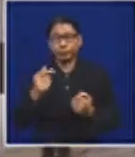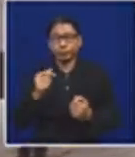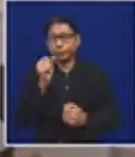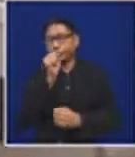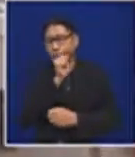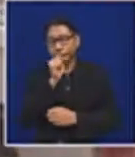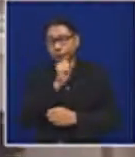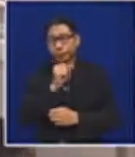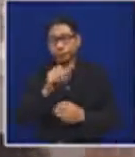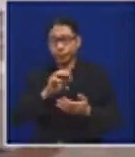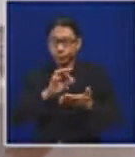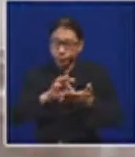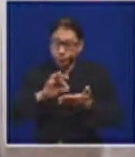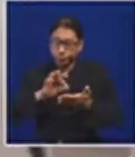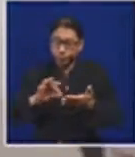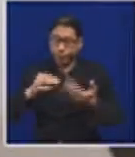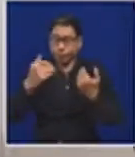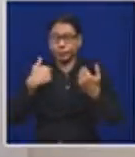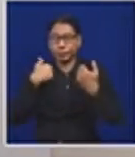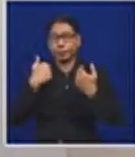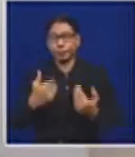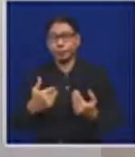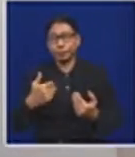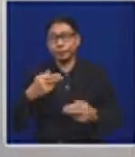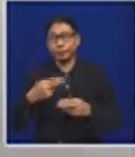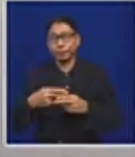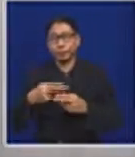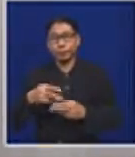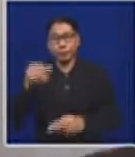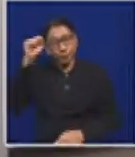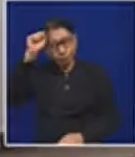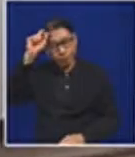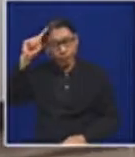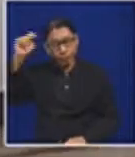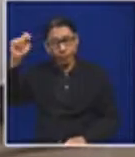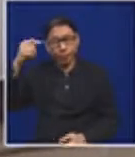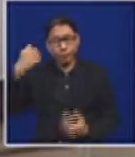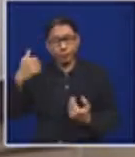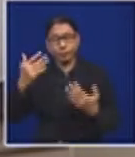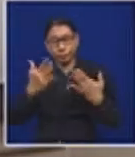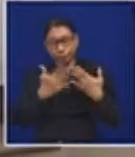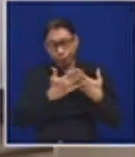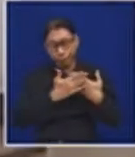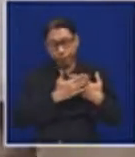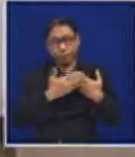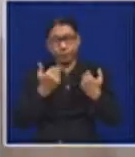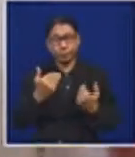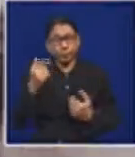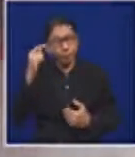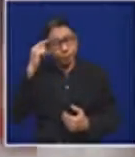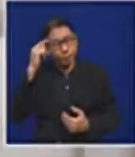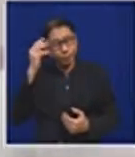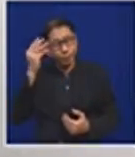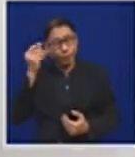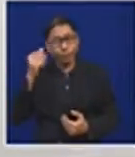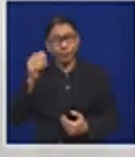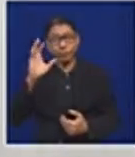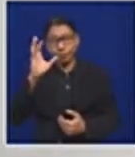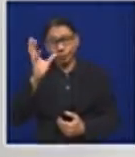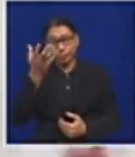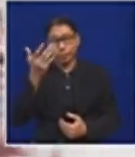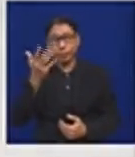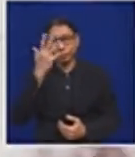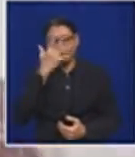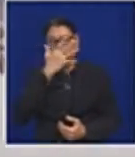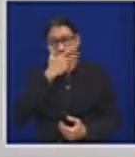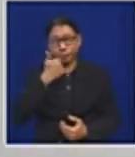นักแต่งเพลงหนุ่มอารมณ์ดีมากฝีมือแต้มอภิวัฒน์เพลงเพราะๆที่เกิดจากไอเดียเก๋ๆว่าถ้าโลกนี้มีสิ่งสวยงามเต็ม